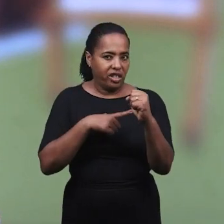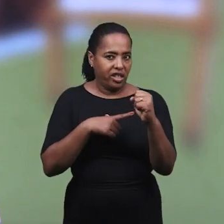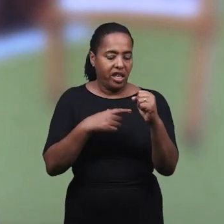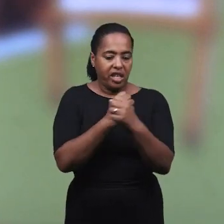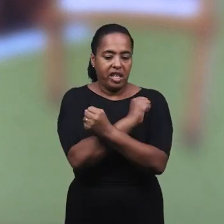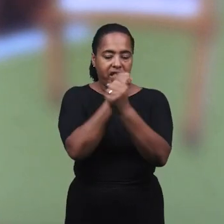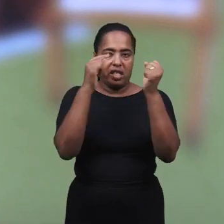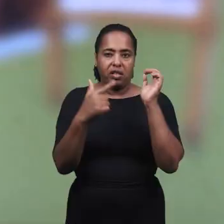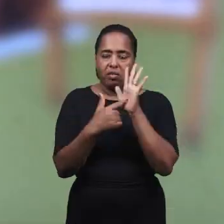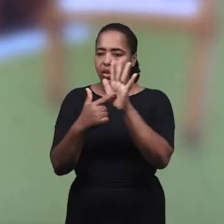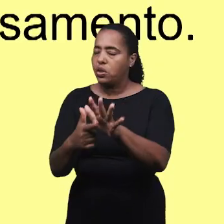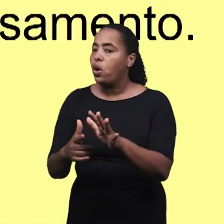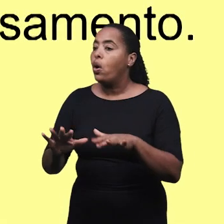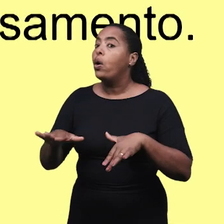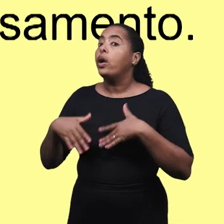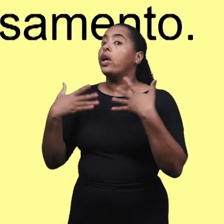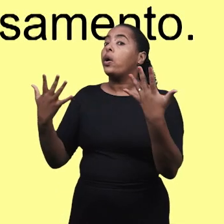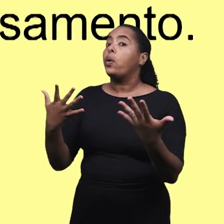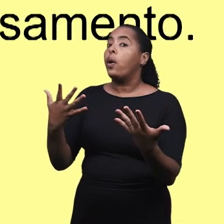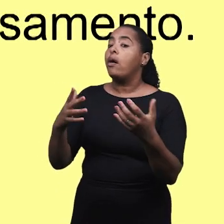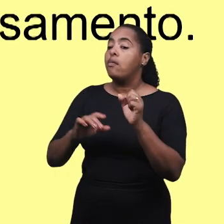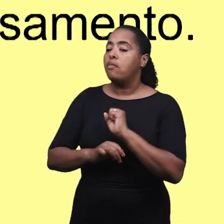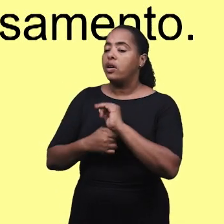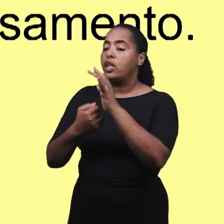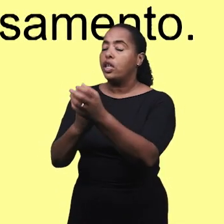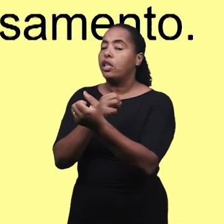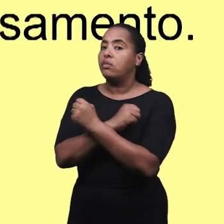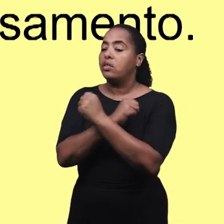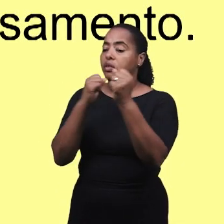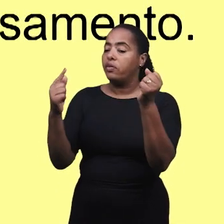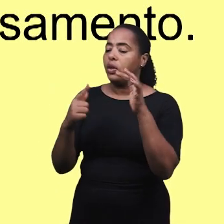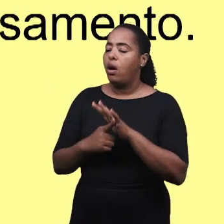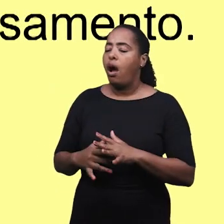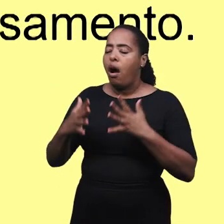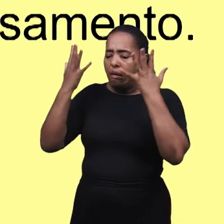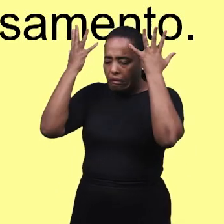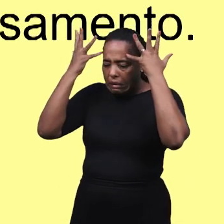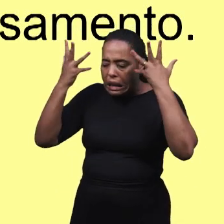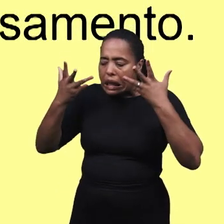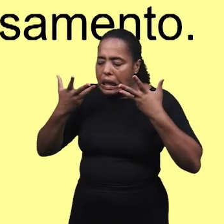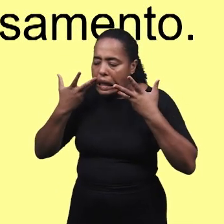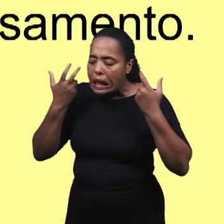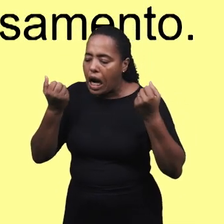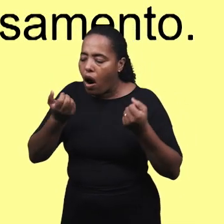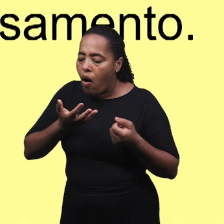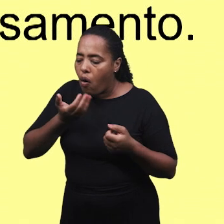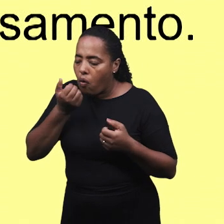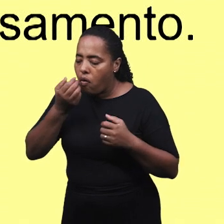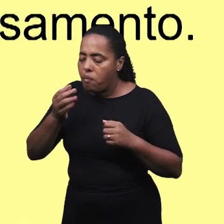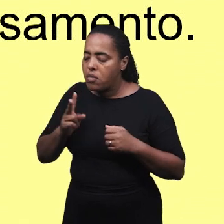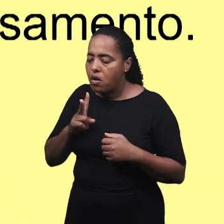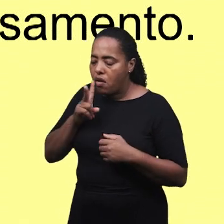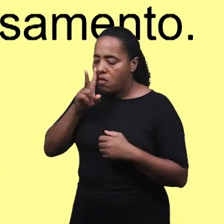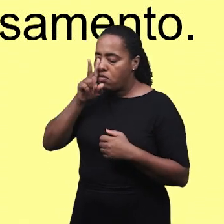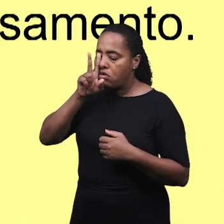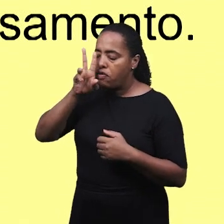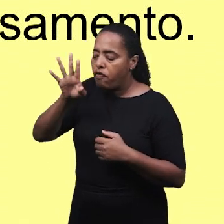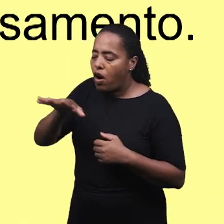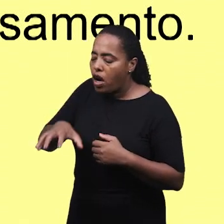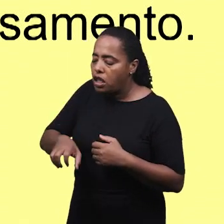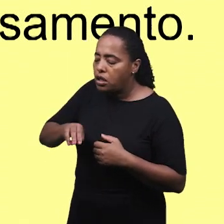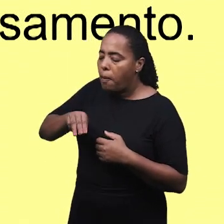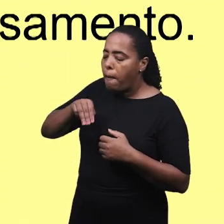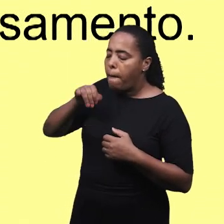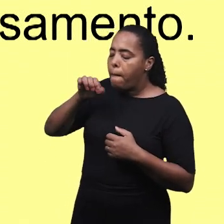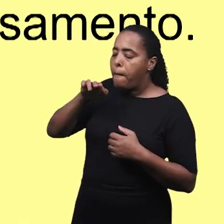pour découvrir qu'est-ce qui se trouvait dans cette énigme. Et on va voir quelle était l'énigme. Il a dit, de celui